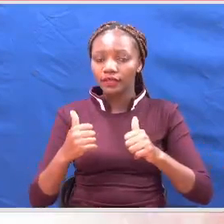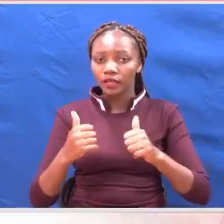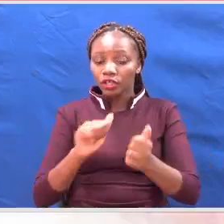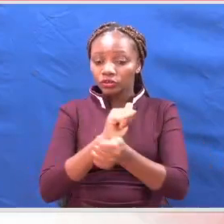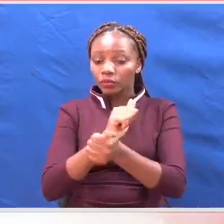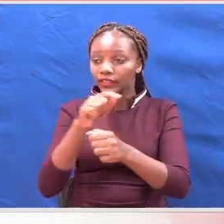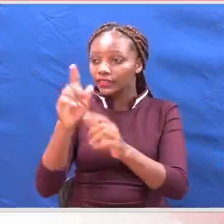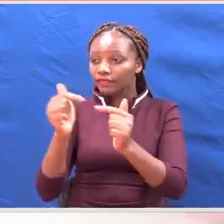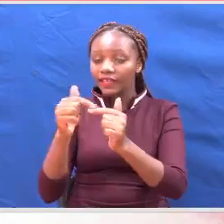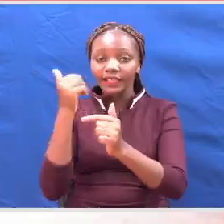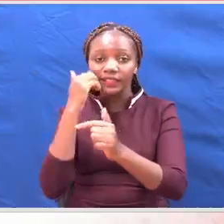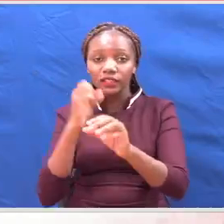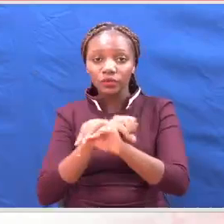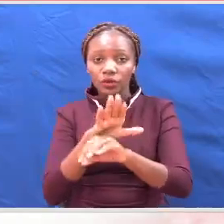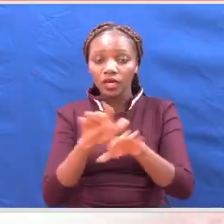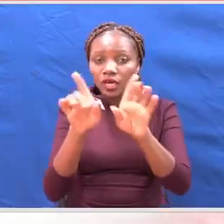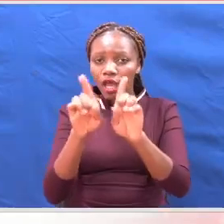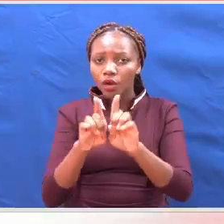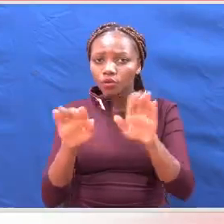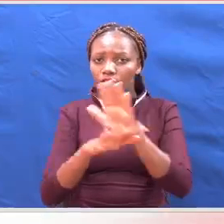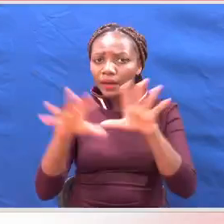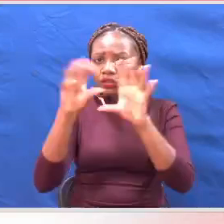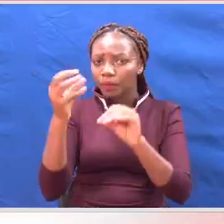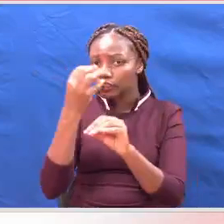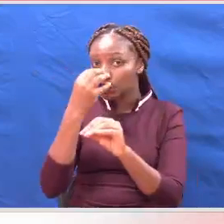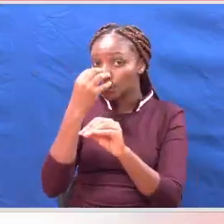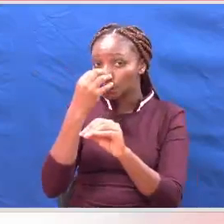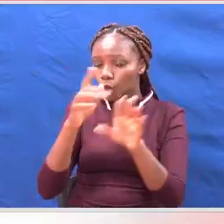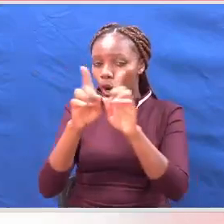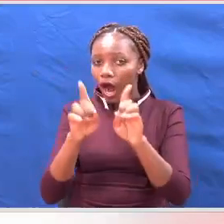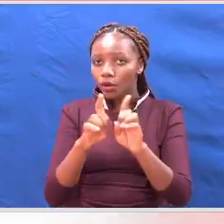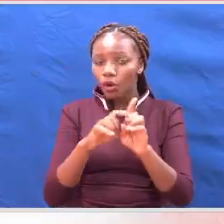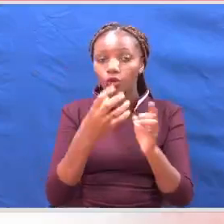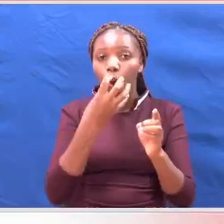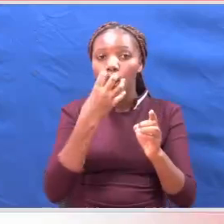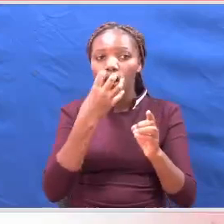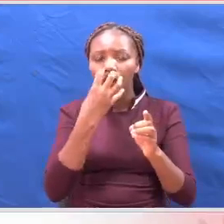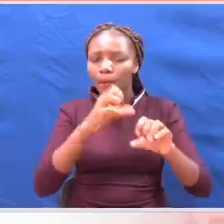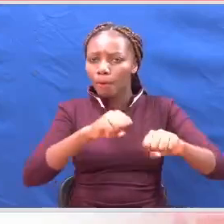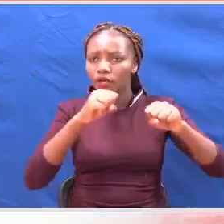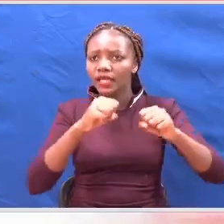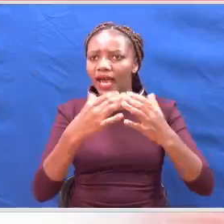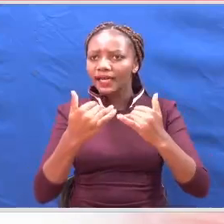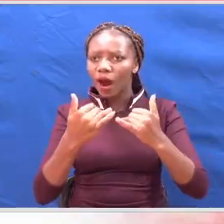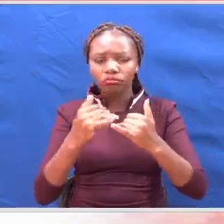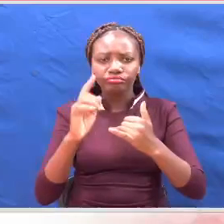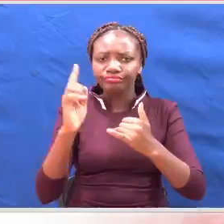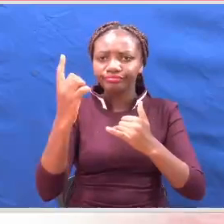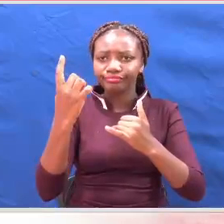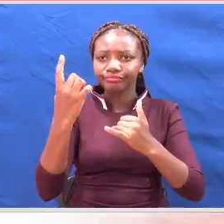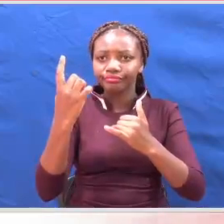thi maizi ya viri vya corona naib rais william ruto na kinara wa odm raila odinga sasa waki mstar wa